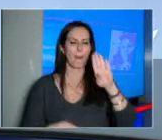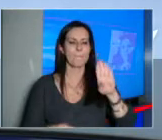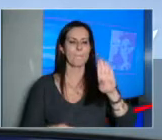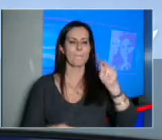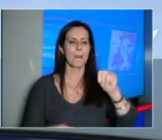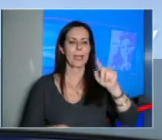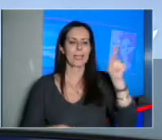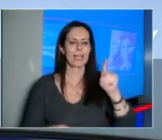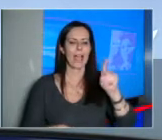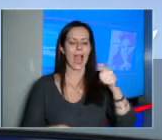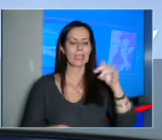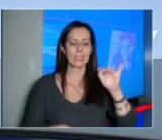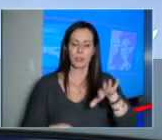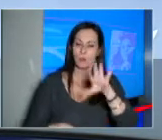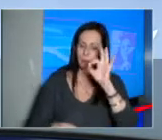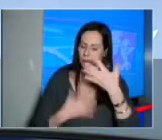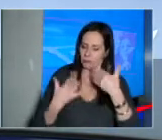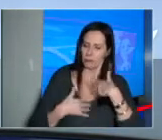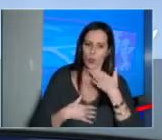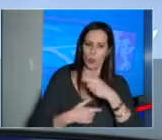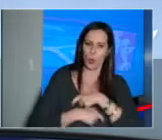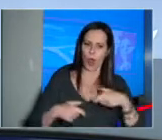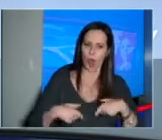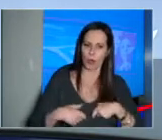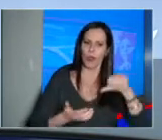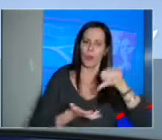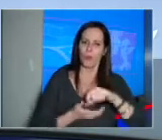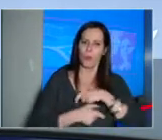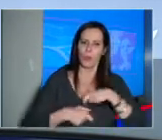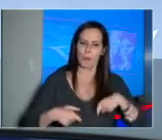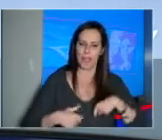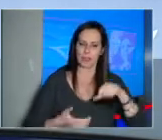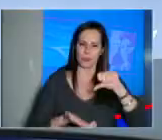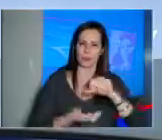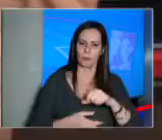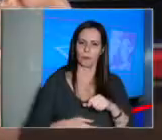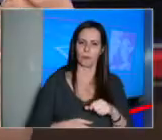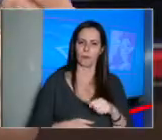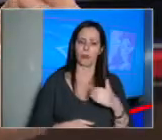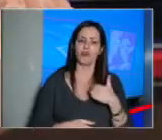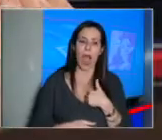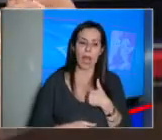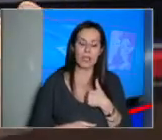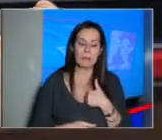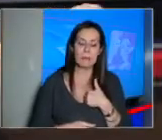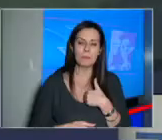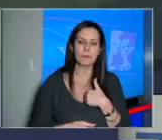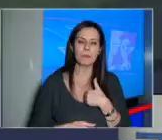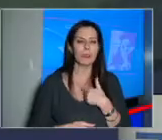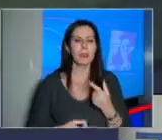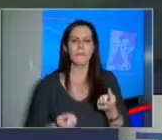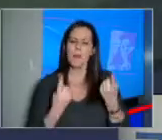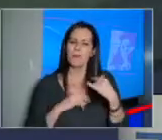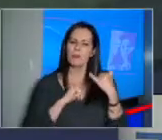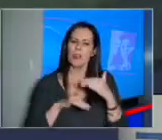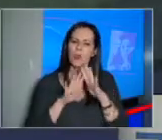לי משהו על יהדות הונגריה. בודפשט. בודפשט, אוקיי, בואי נתמקד. שאני, כאילו, מאיפה את